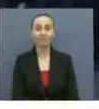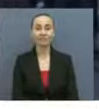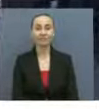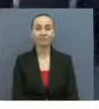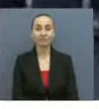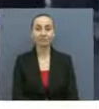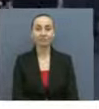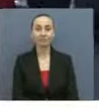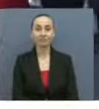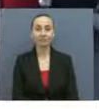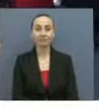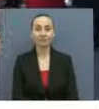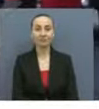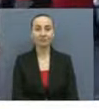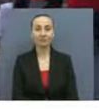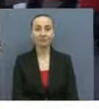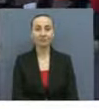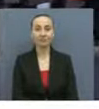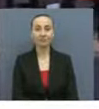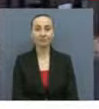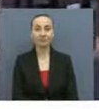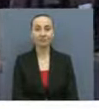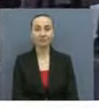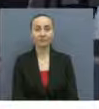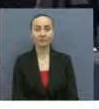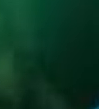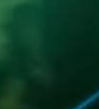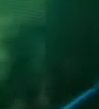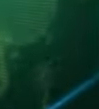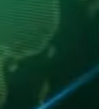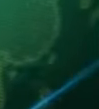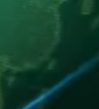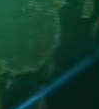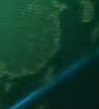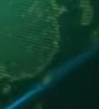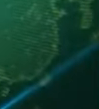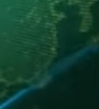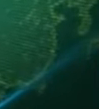Мырзахаликызы, Василий Вережников, Жахангер Мукамбетов, Кокши Акпарат.